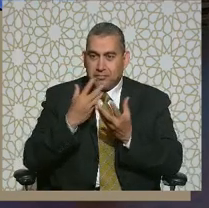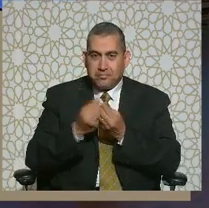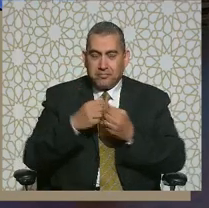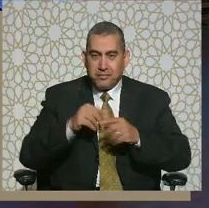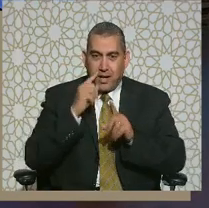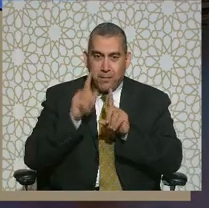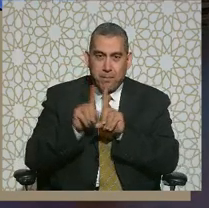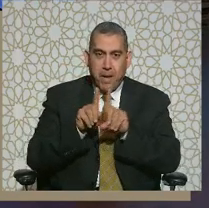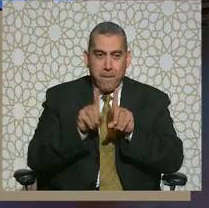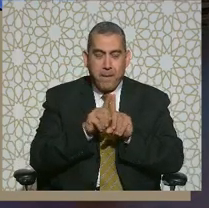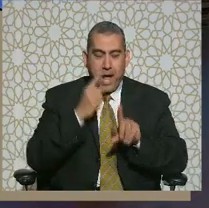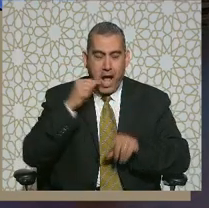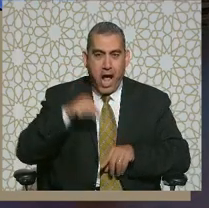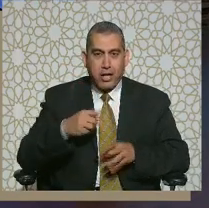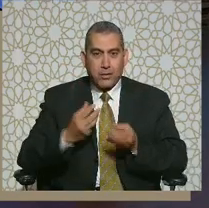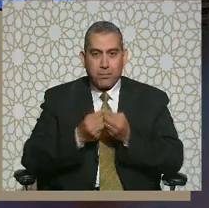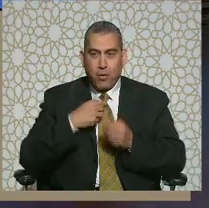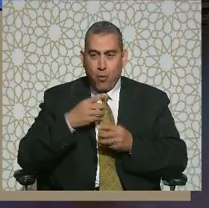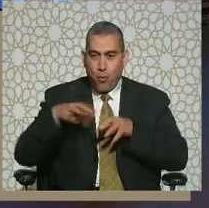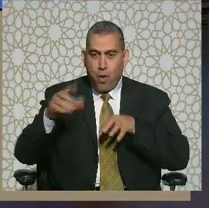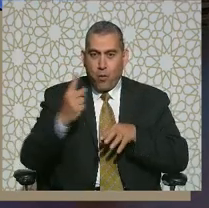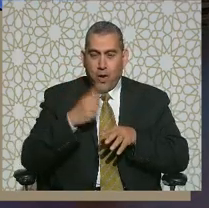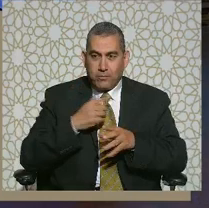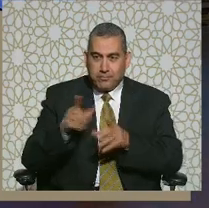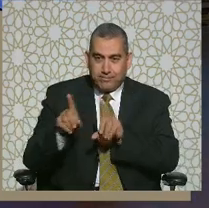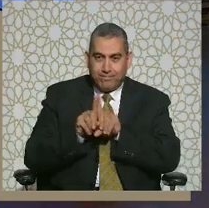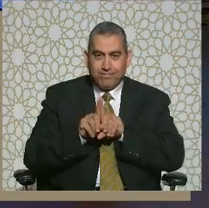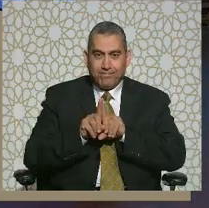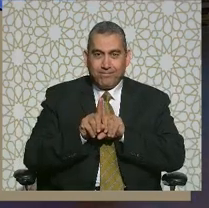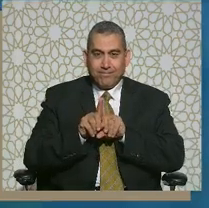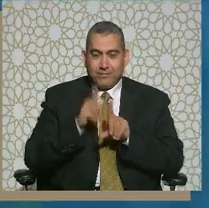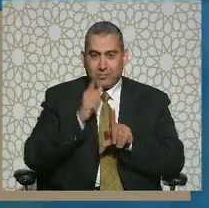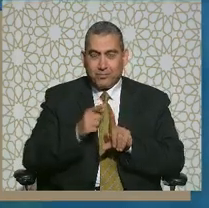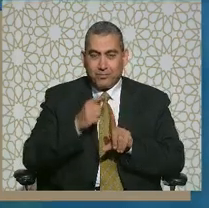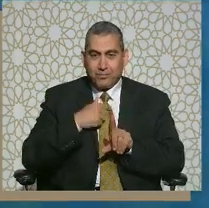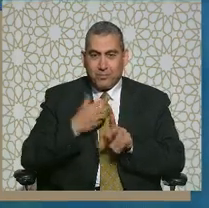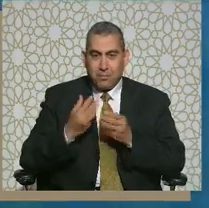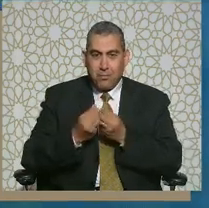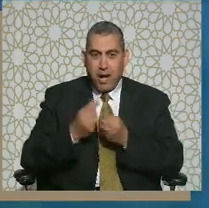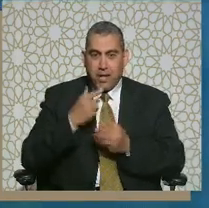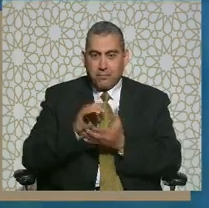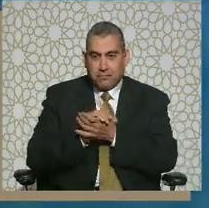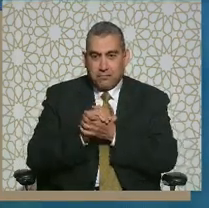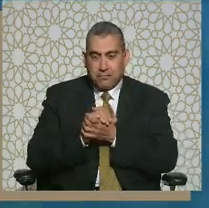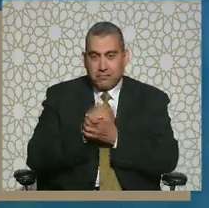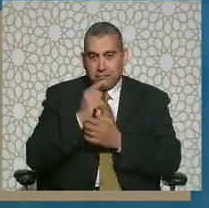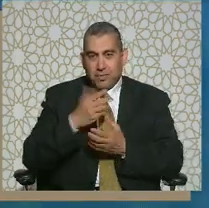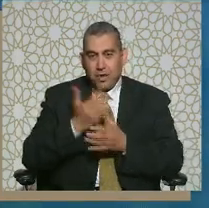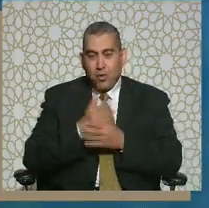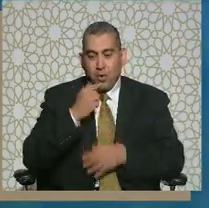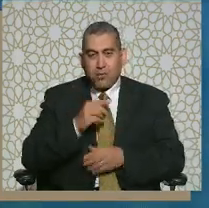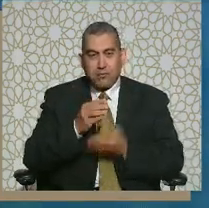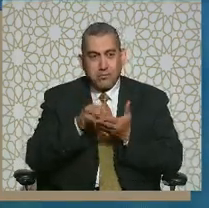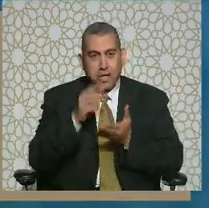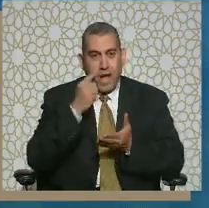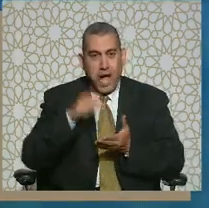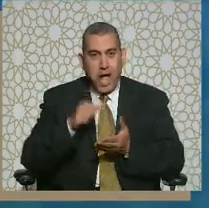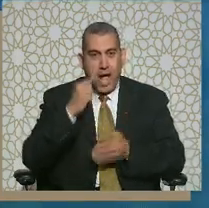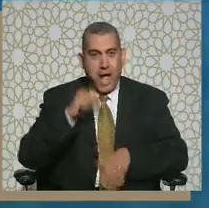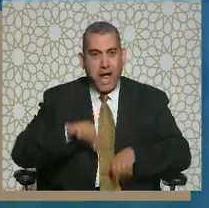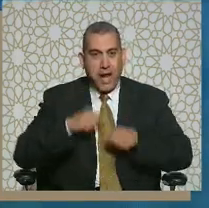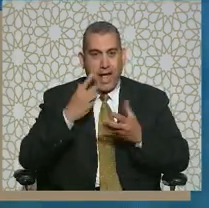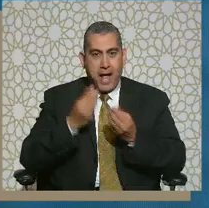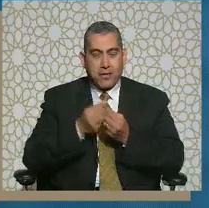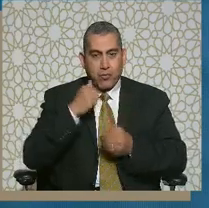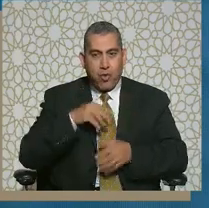تعيش ولذلك كان الاحتياج للانس وجزء في حياه الناس وعشان كده